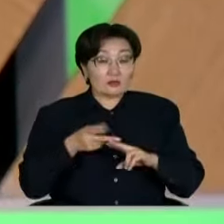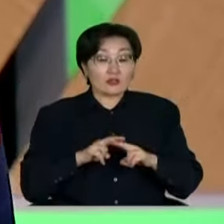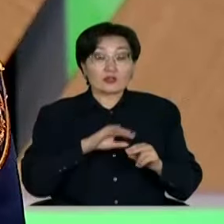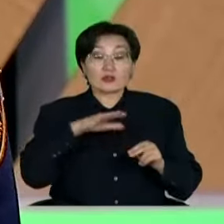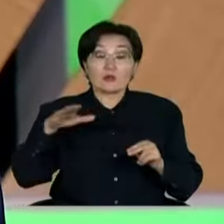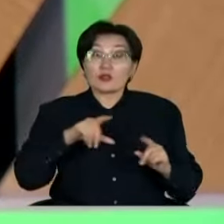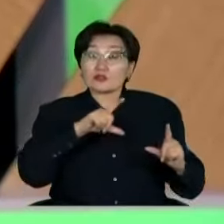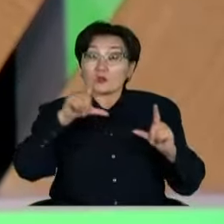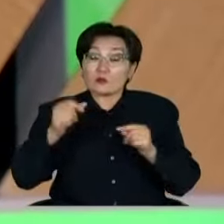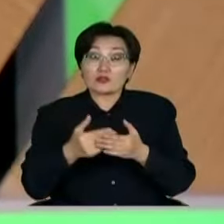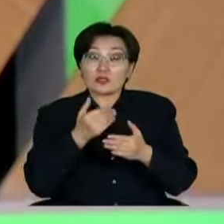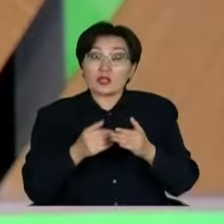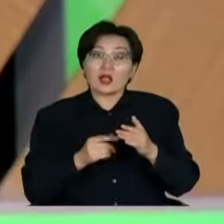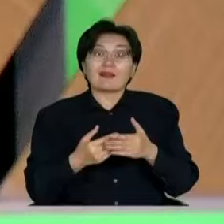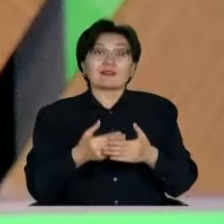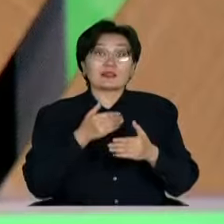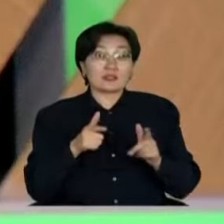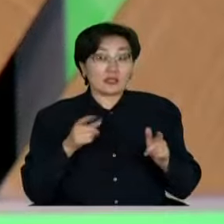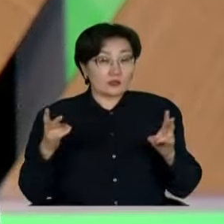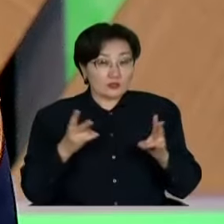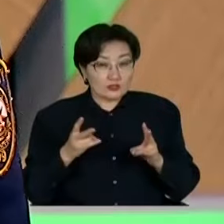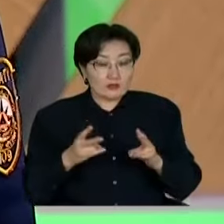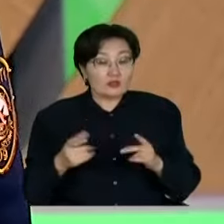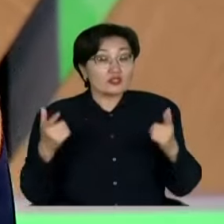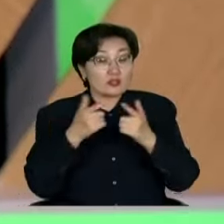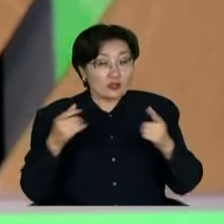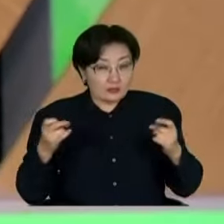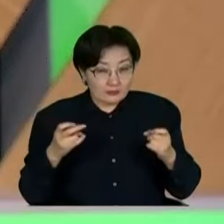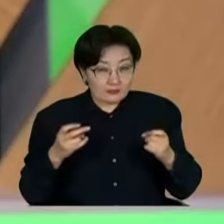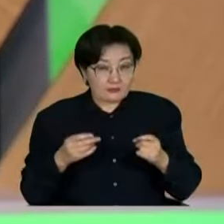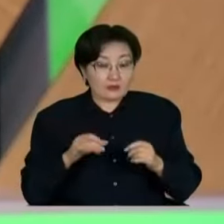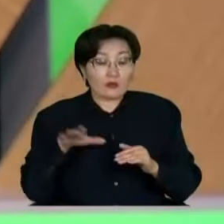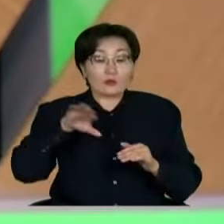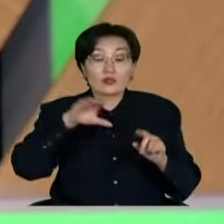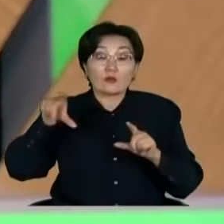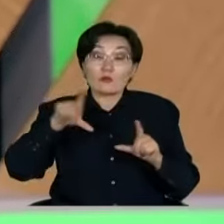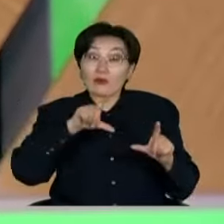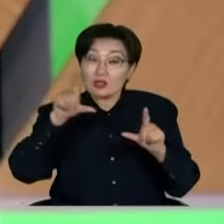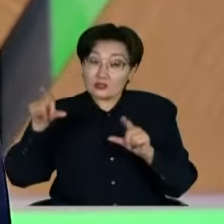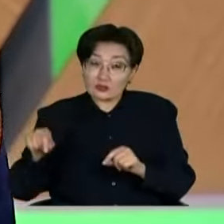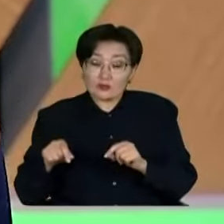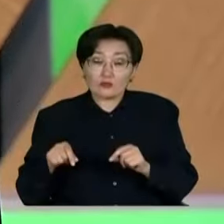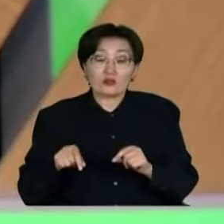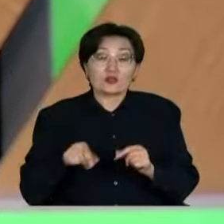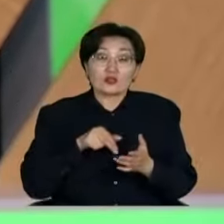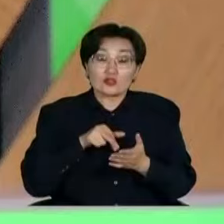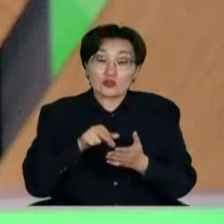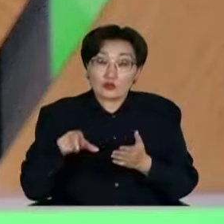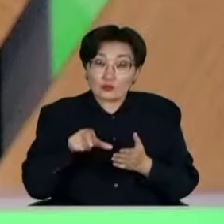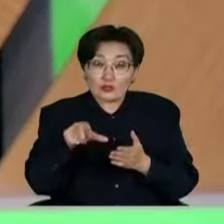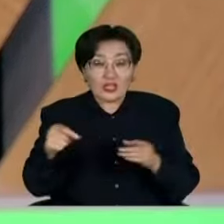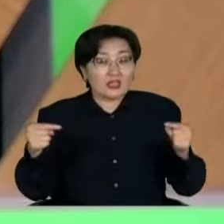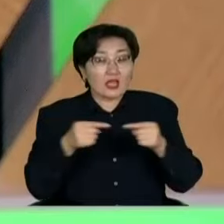шықпас бұрын алдын ала дайындық болуын ескертеміз. Тауға шығу жалпы бару, сол жүретін жолын жайлы нақпа ақпарат